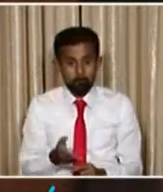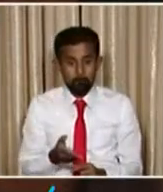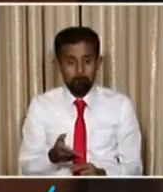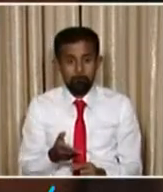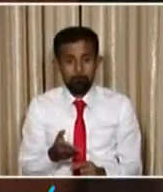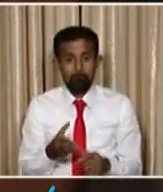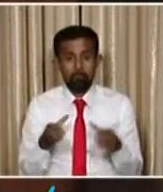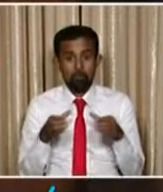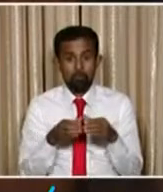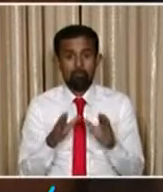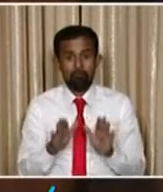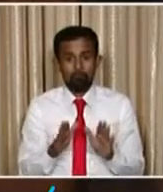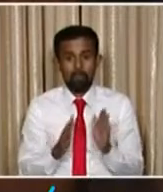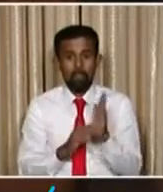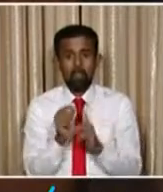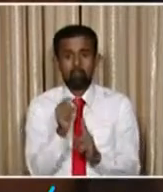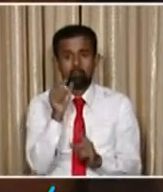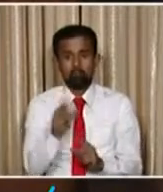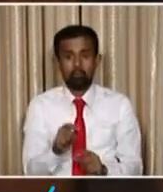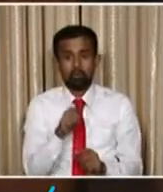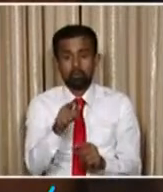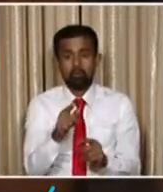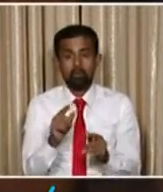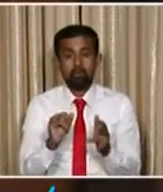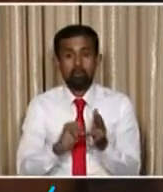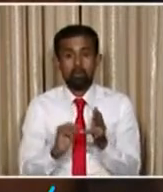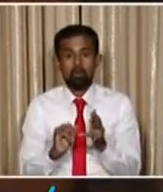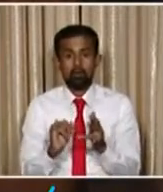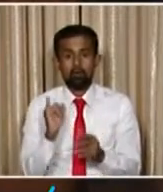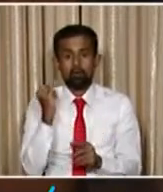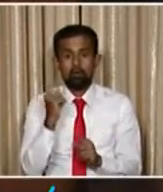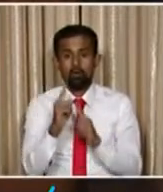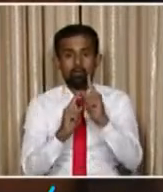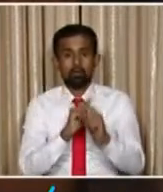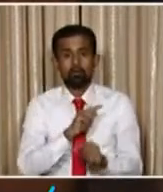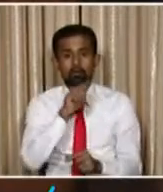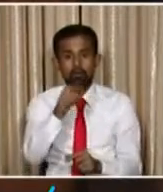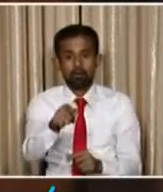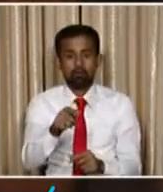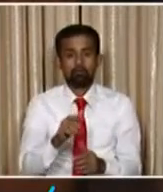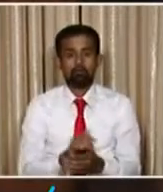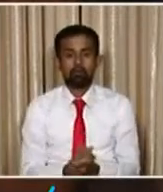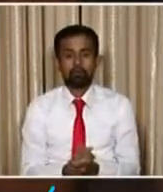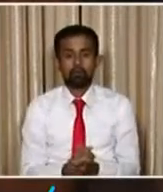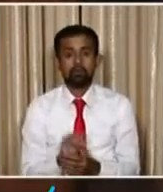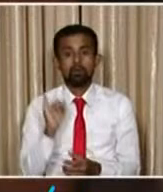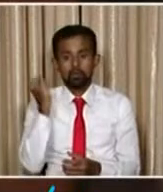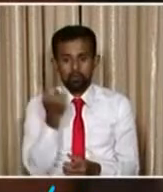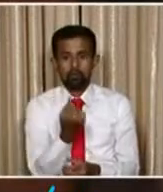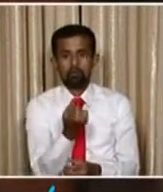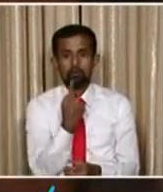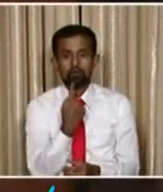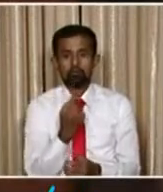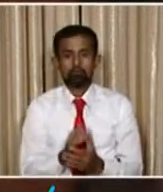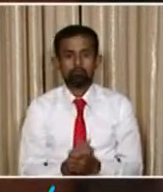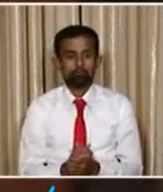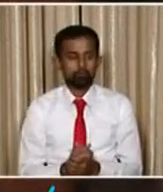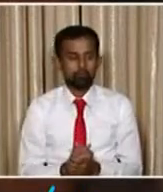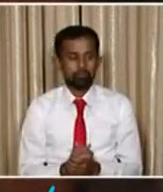මේ ආයතනයේ විතරයි සමහරවිට ඇමතිතුමා යනවලු නිලධාරීන්ගේ කාර්යාලයට කතා කරන්න කියලා මේ නිලධාරීන් කියනවා. ඉතින් අපිට